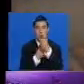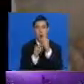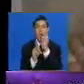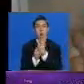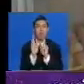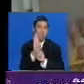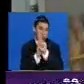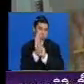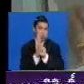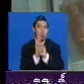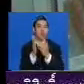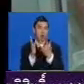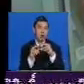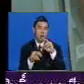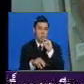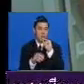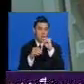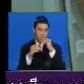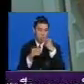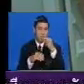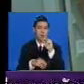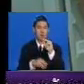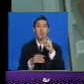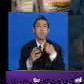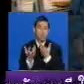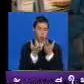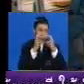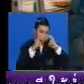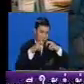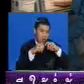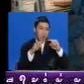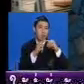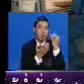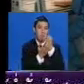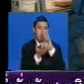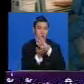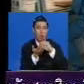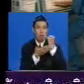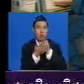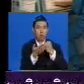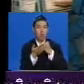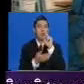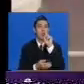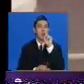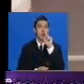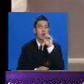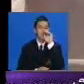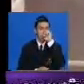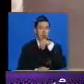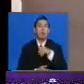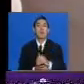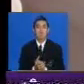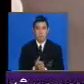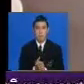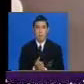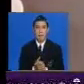ภสัชกรรมจะนำไข่และเชื้อไปวิจัยที่ห้องวิจัยมหาวิทยาลัยศิลปากรจังหวัดนครปฐมโดยในส่วนของการผลิตวัคซีน